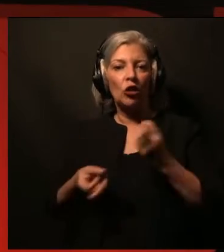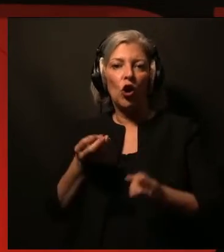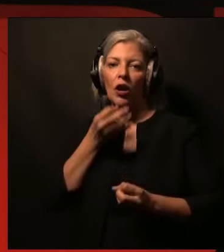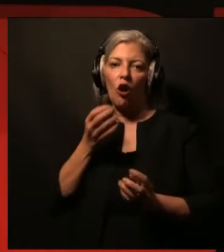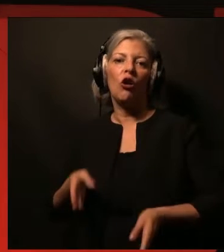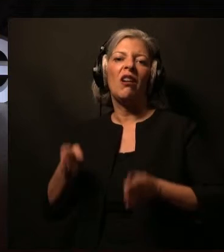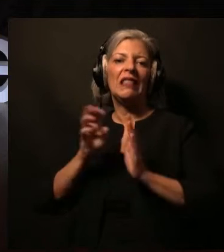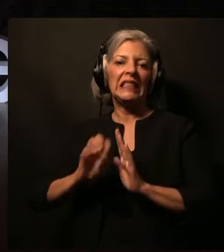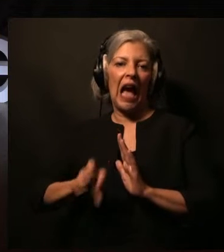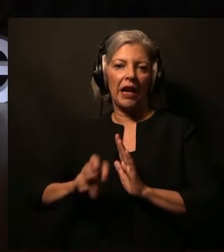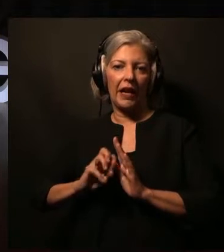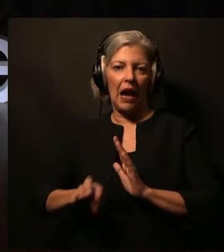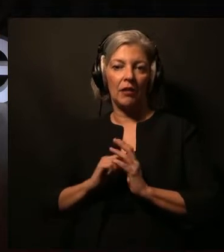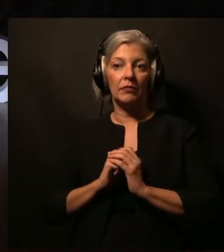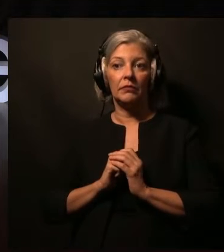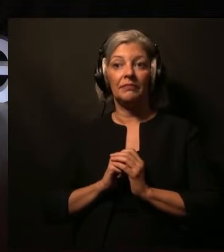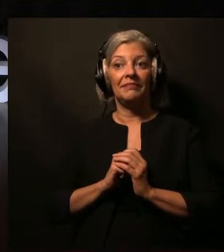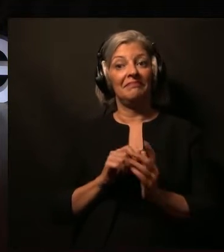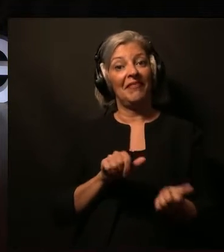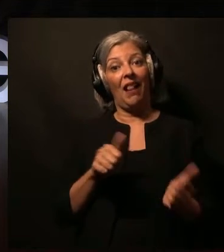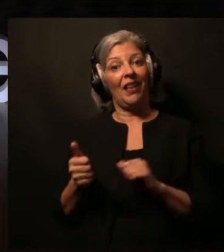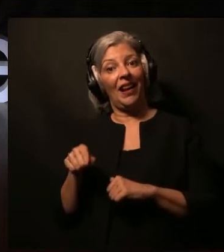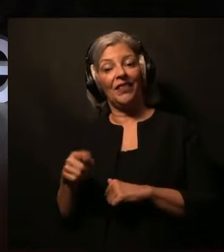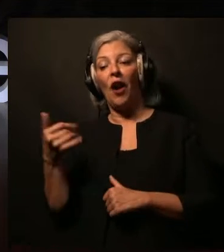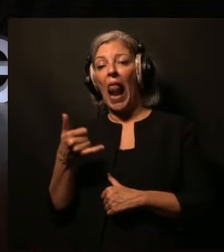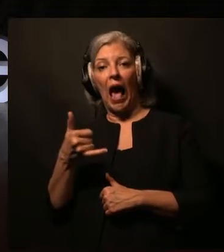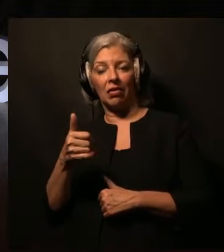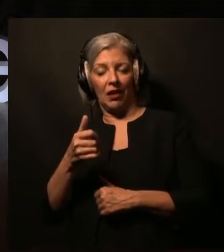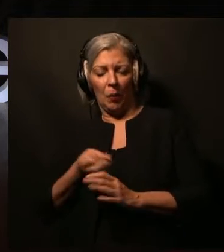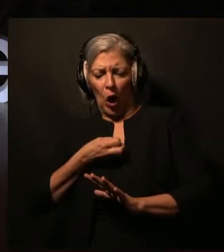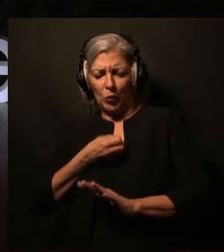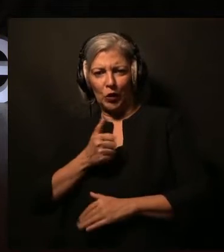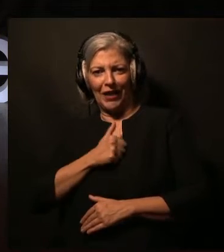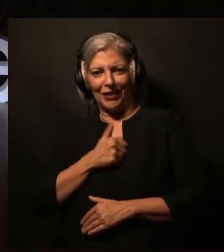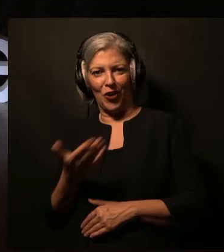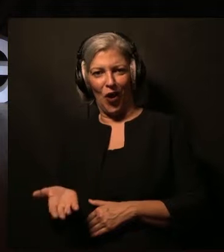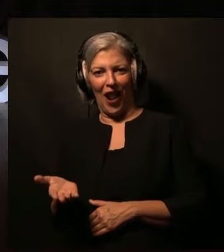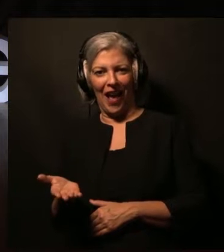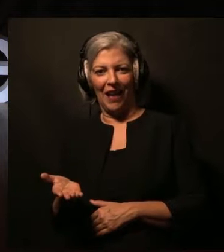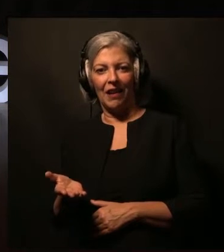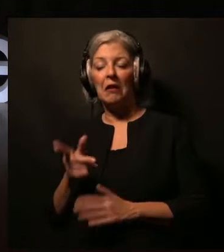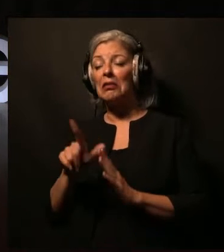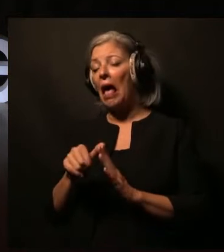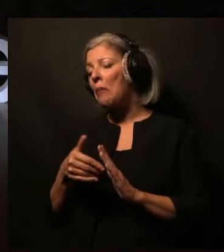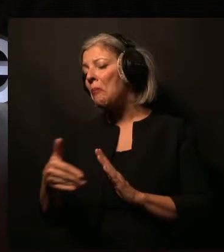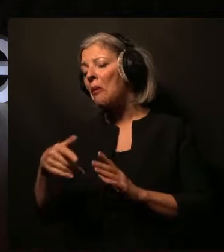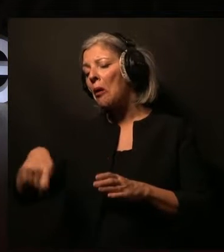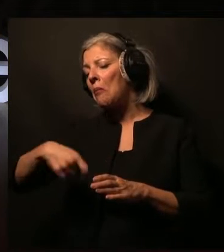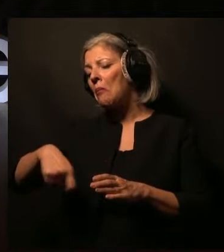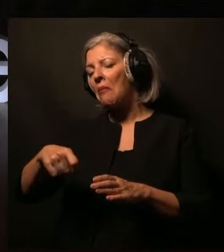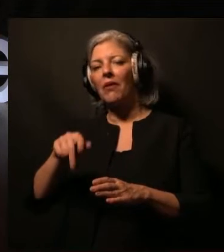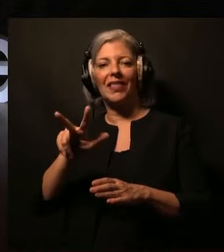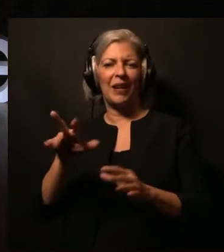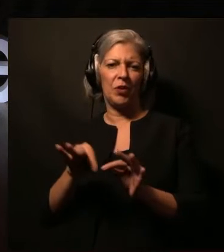inceneritore Questo invece latte autoprodotto tempo di realizzazione 3